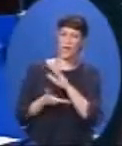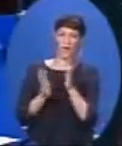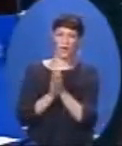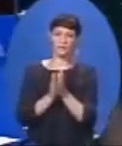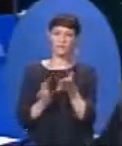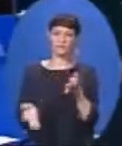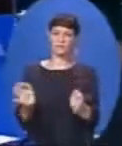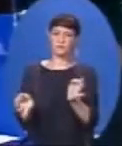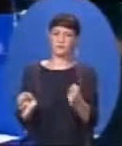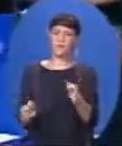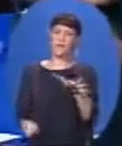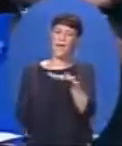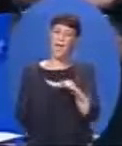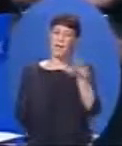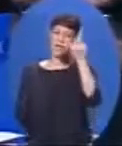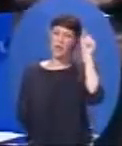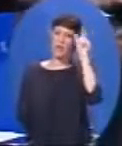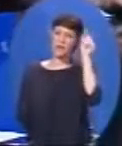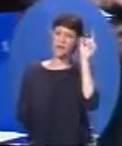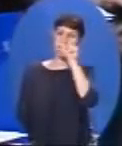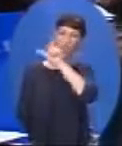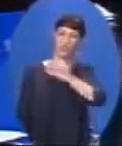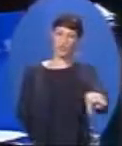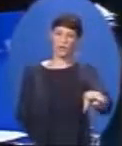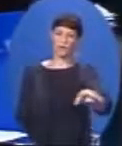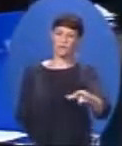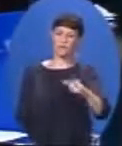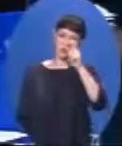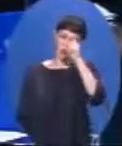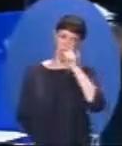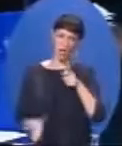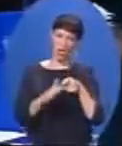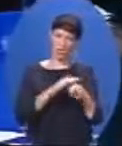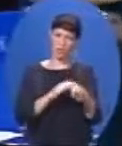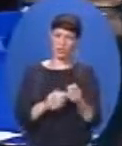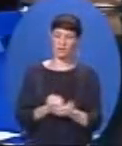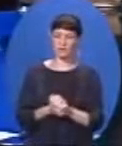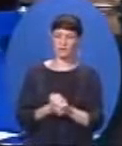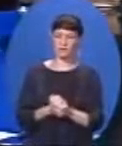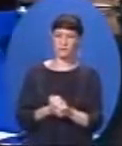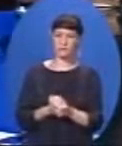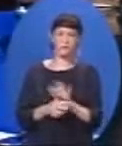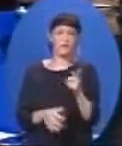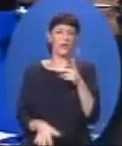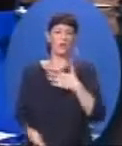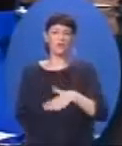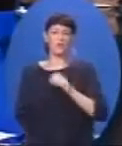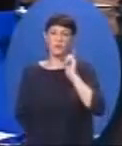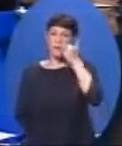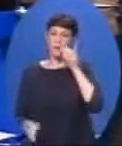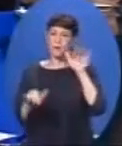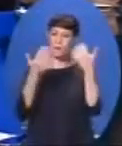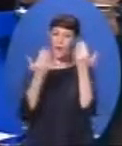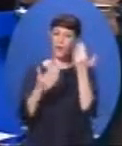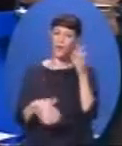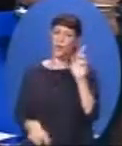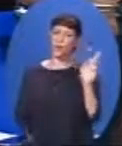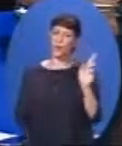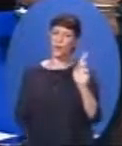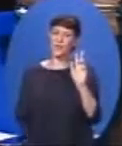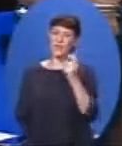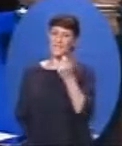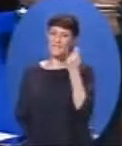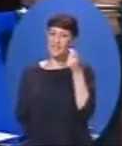תל אביב מואשמת בשוחד. נכון. רבותיי, מה אתה רוצה שמחר בבוקר? מחר בבוקר היא תפרסם רות